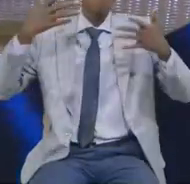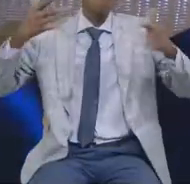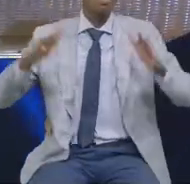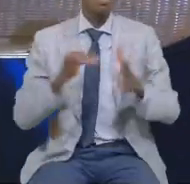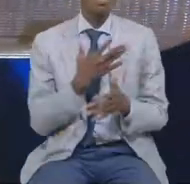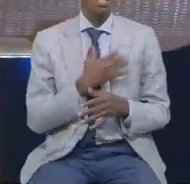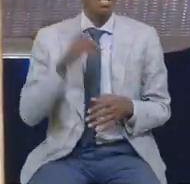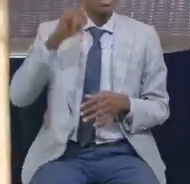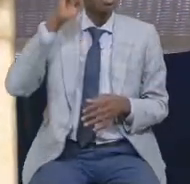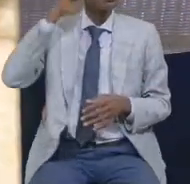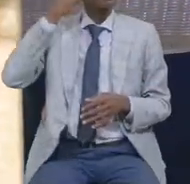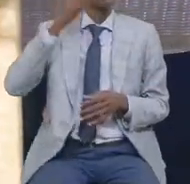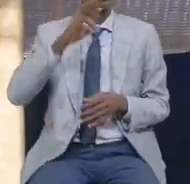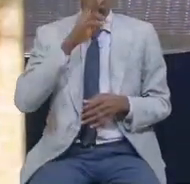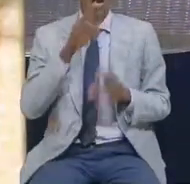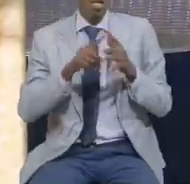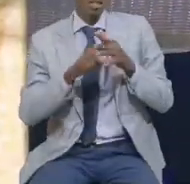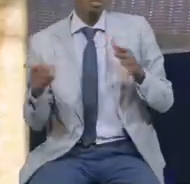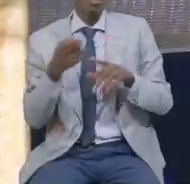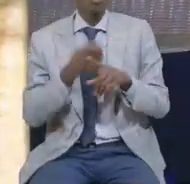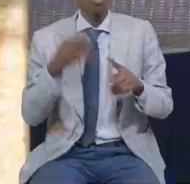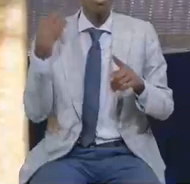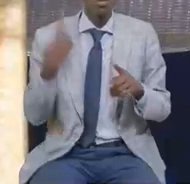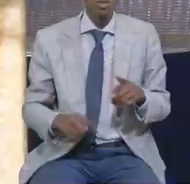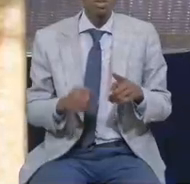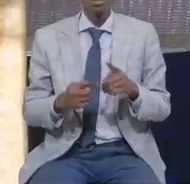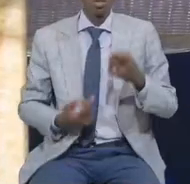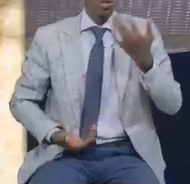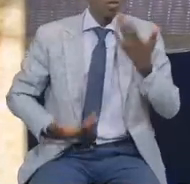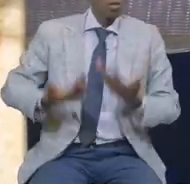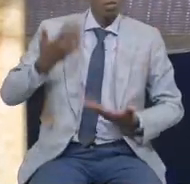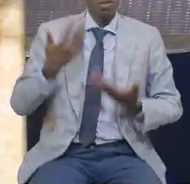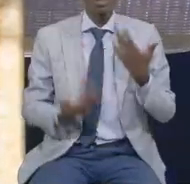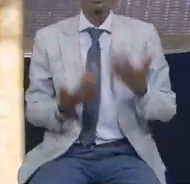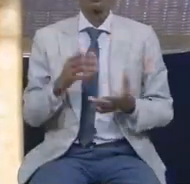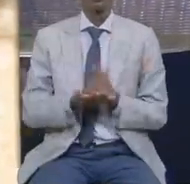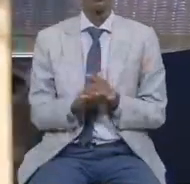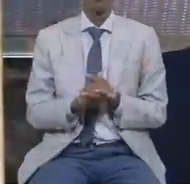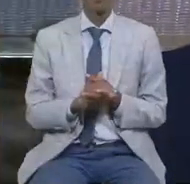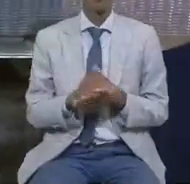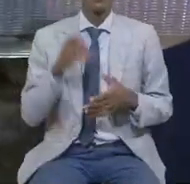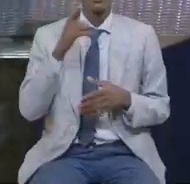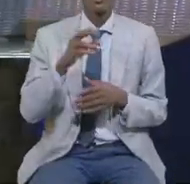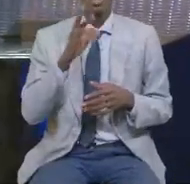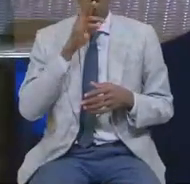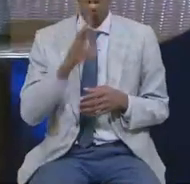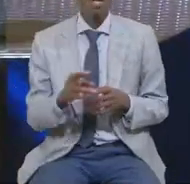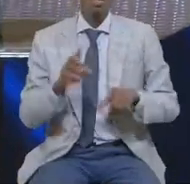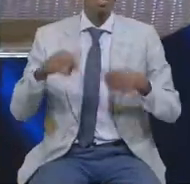échappes à la force, à la pression, à la fournaise, au feu de Nebuchadnezzar. Tu iras à l'autre